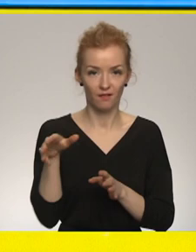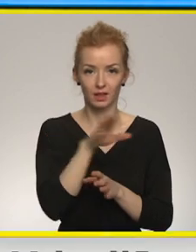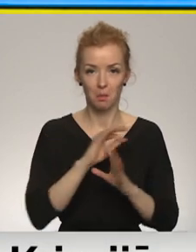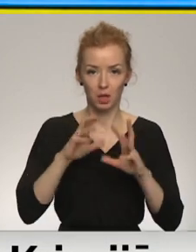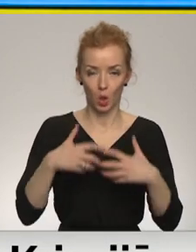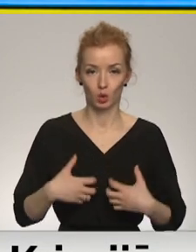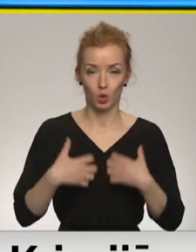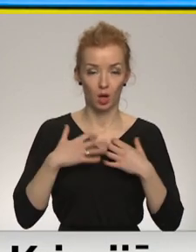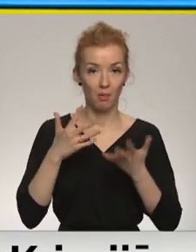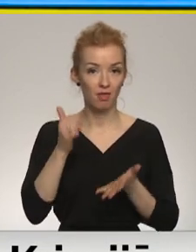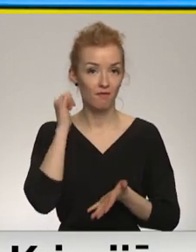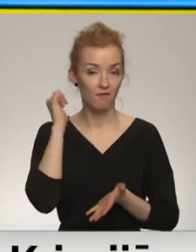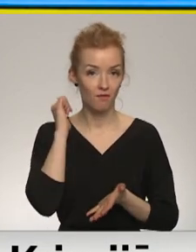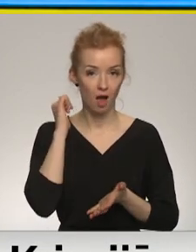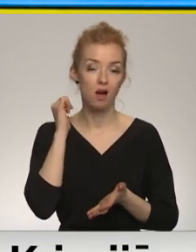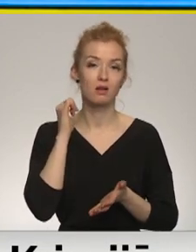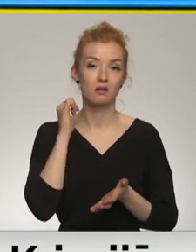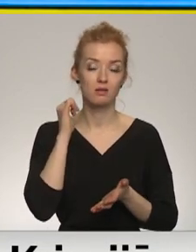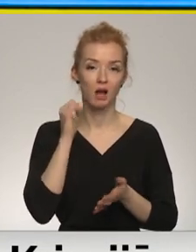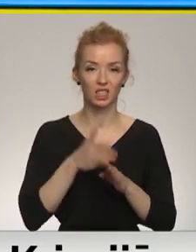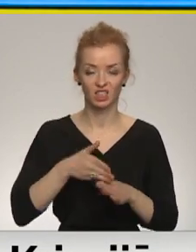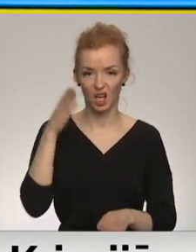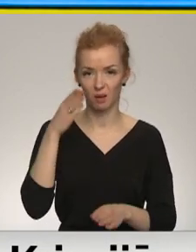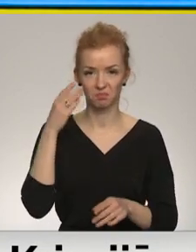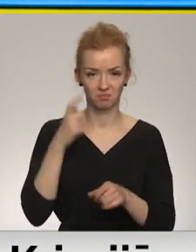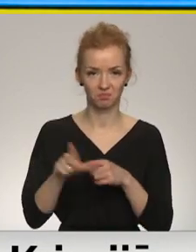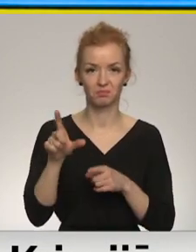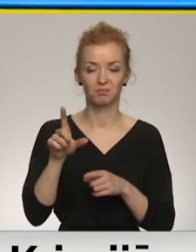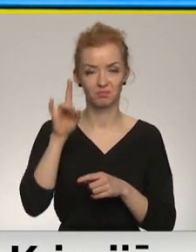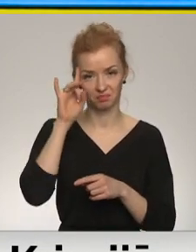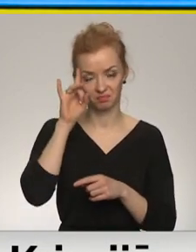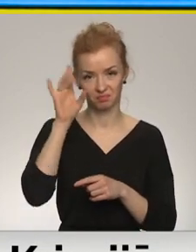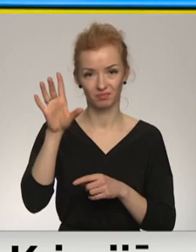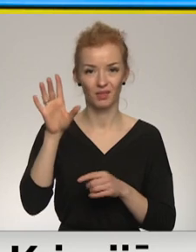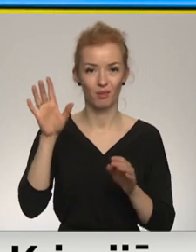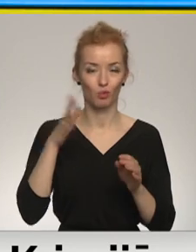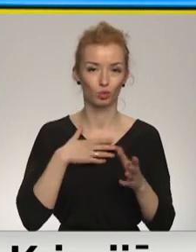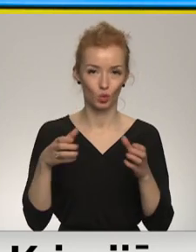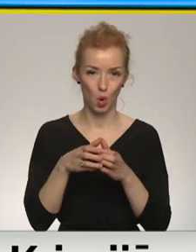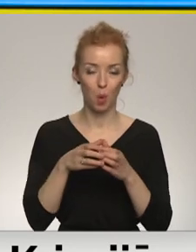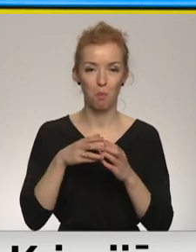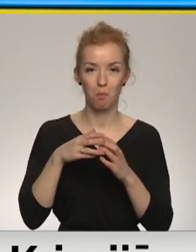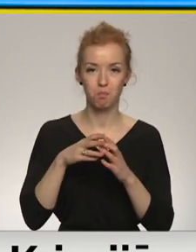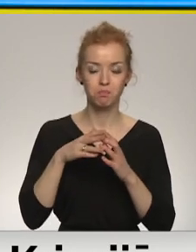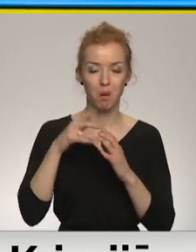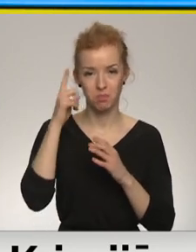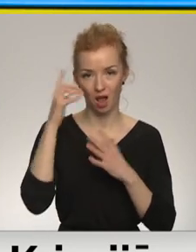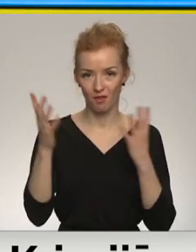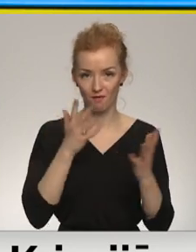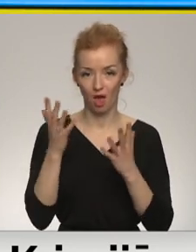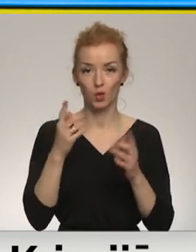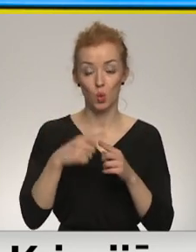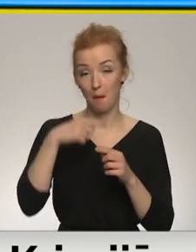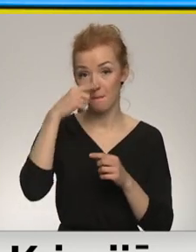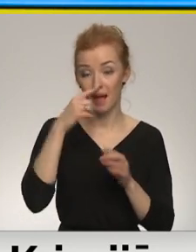Bet vakar no Latvijas sociālo tīku lietotājiem skarbus vārdus izpelnījās popgrupa Prāta vētra. Diskusijas krustugunīs nonāca marta